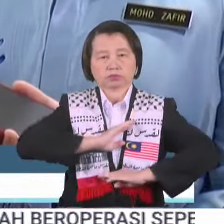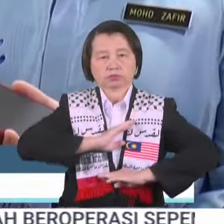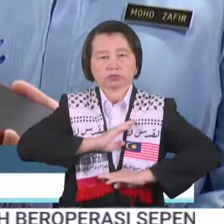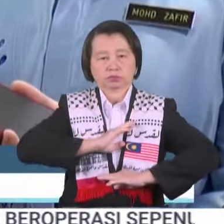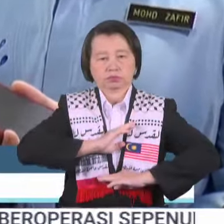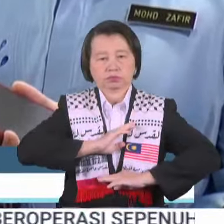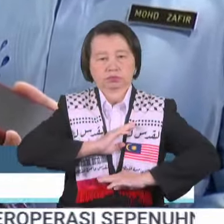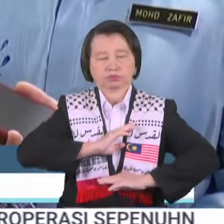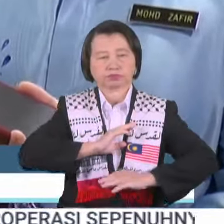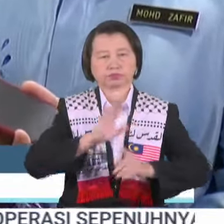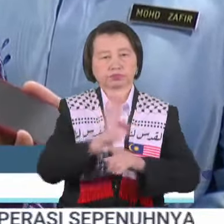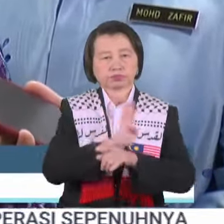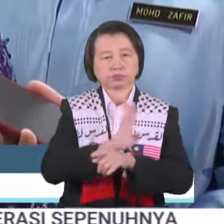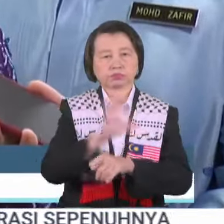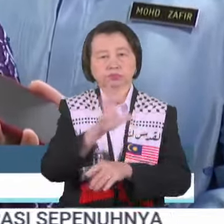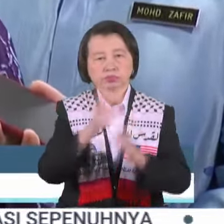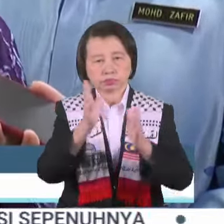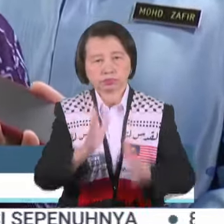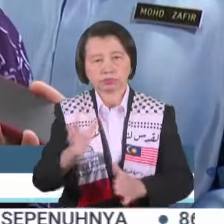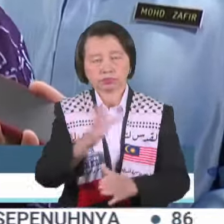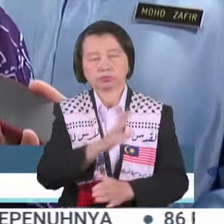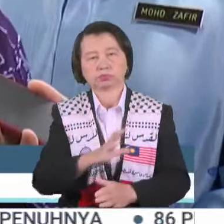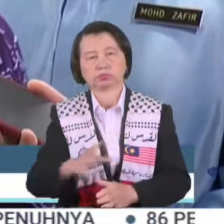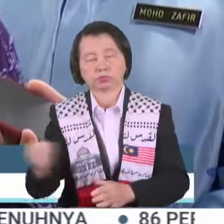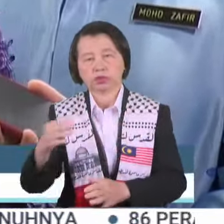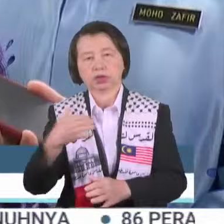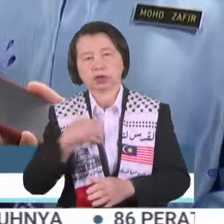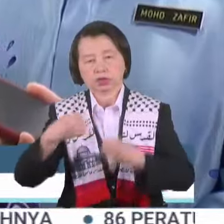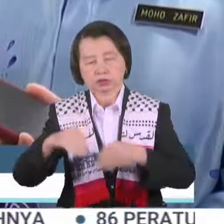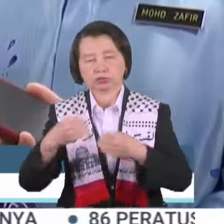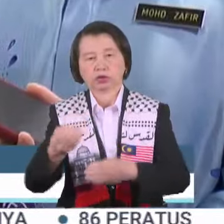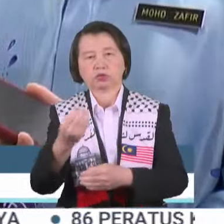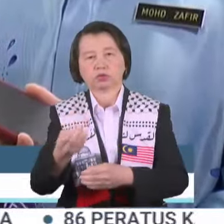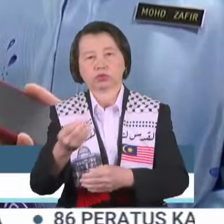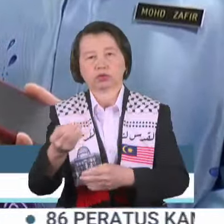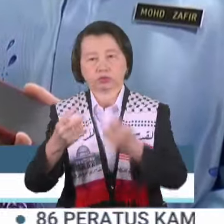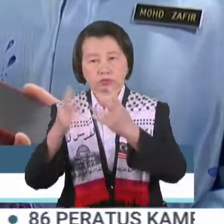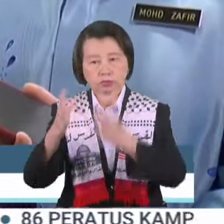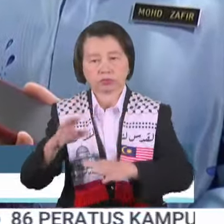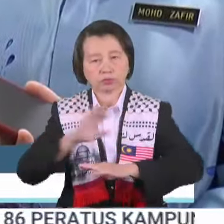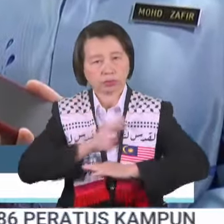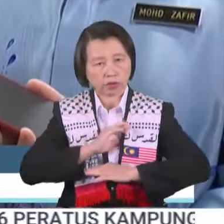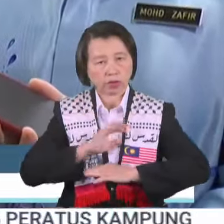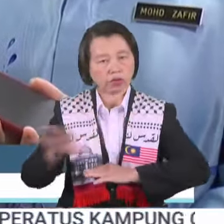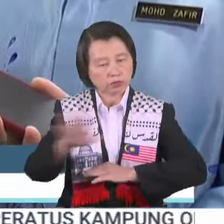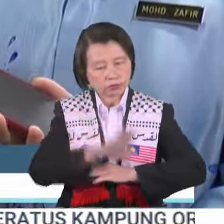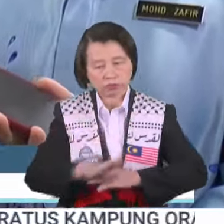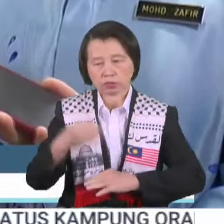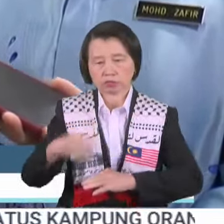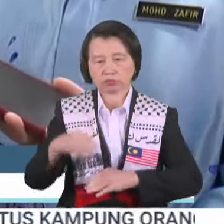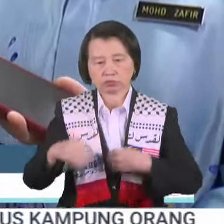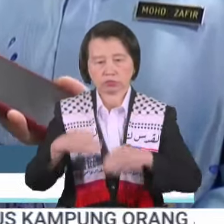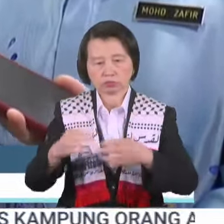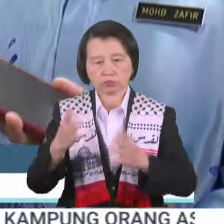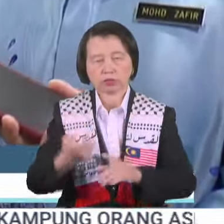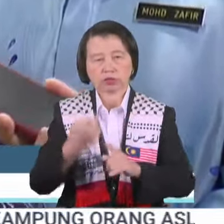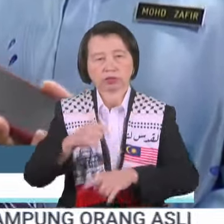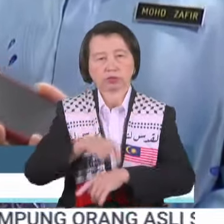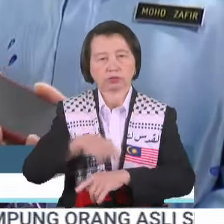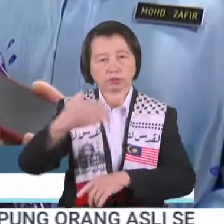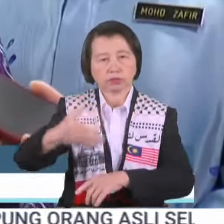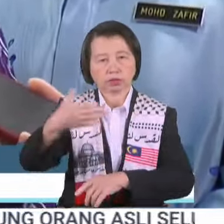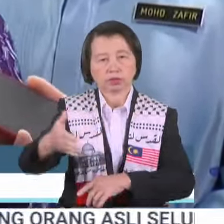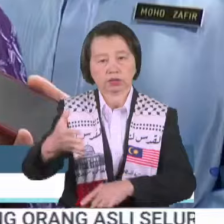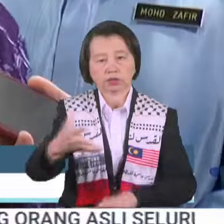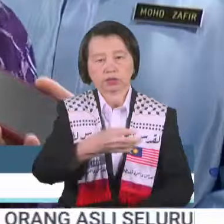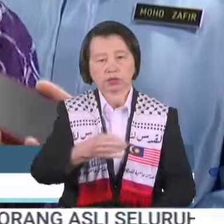kehadiran pengunjung di samping ada jualan-jualan rahmah, jualan-jualan yang akan kita buat dari masa ke semasa. Tak